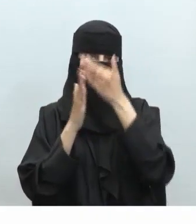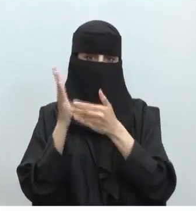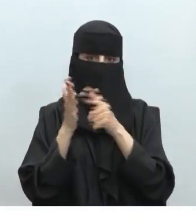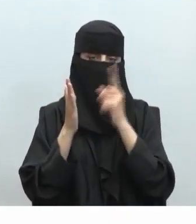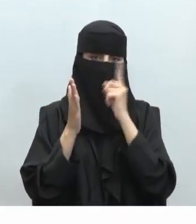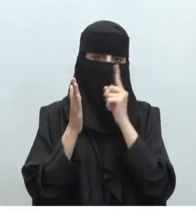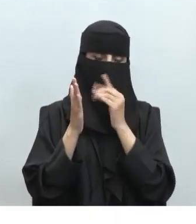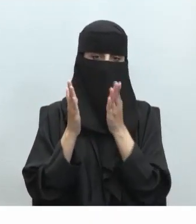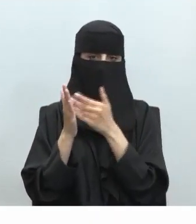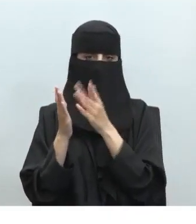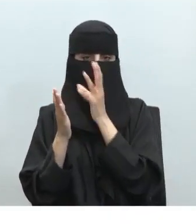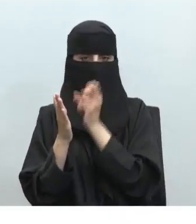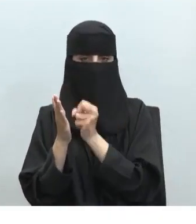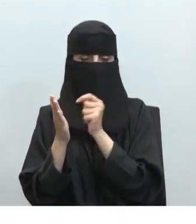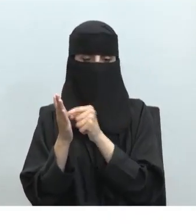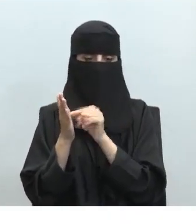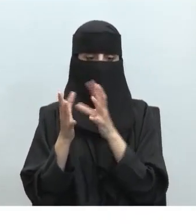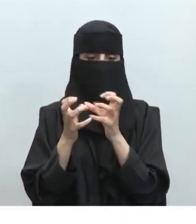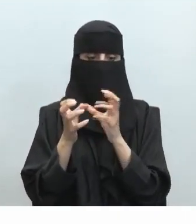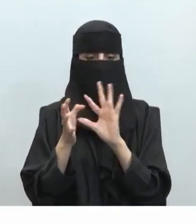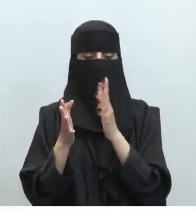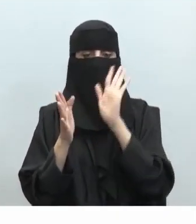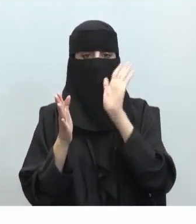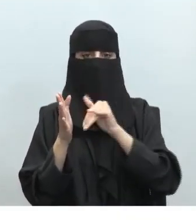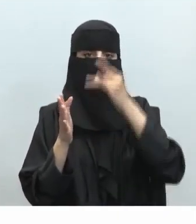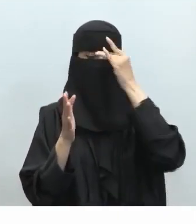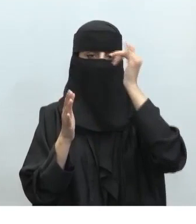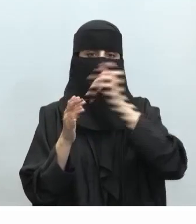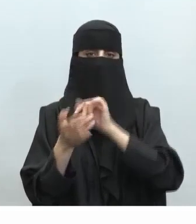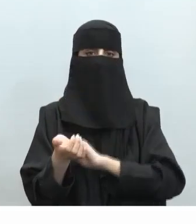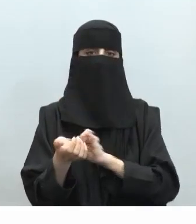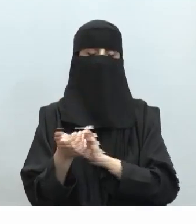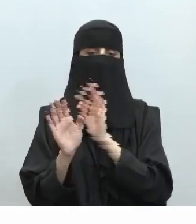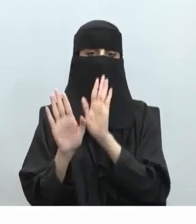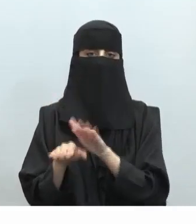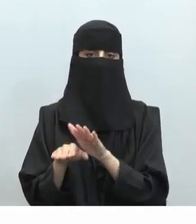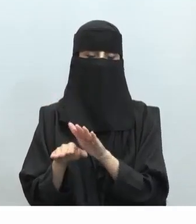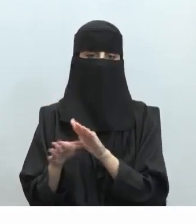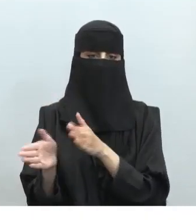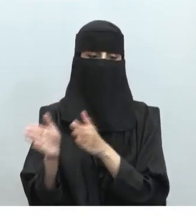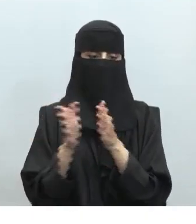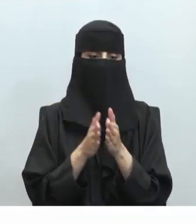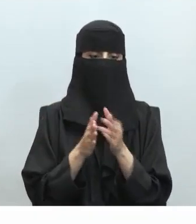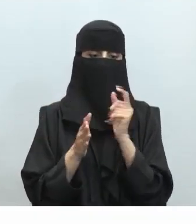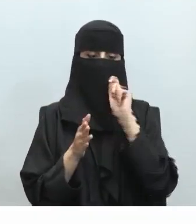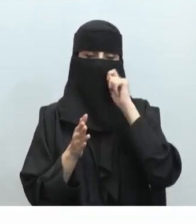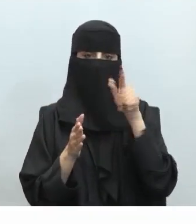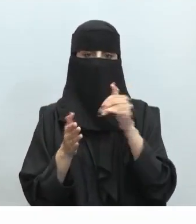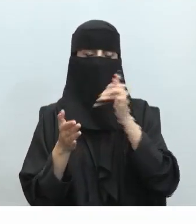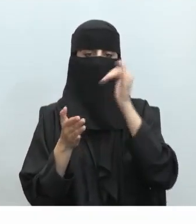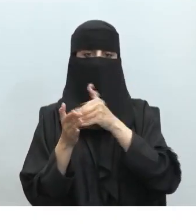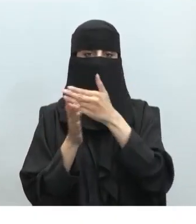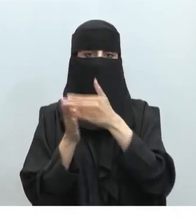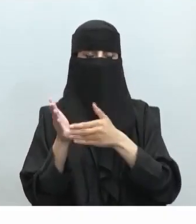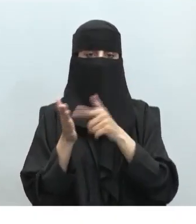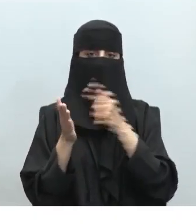المربع نصفه مظلل والاخر غير مظلل ويعبر عن شخص حامل للمرض فهنا انثى حامله للصفه وهنا ايضا